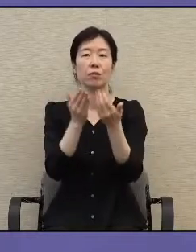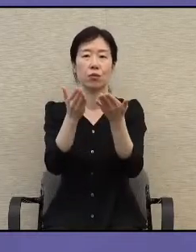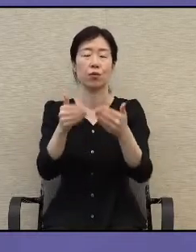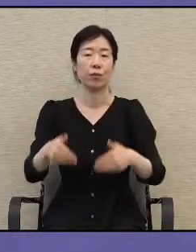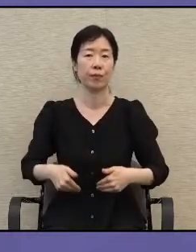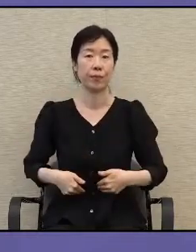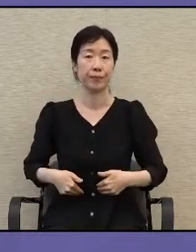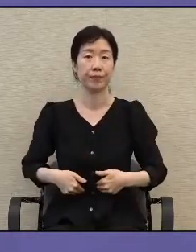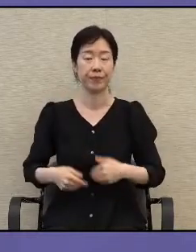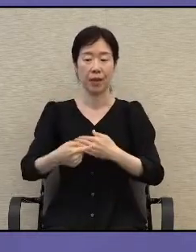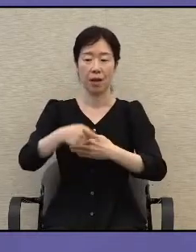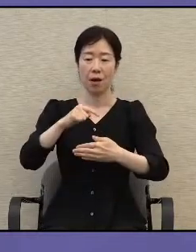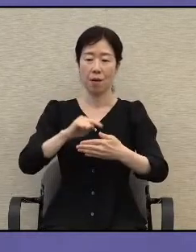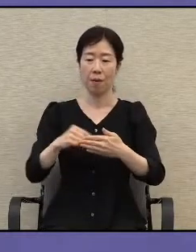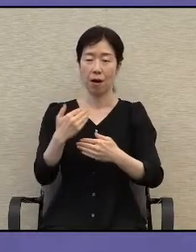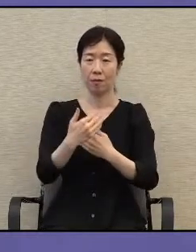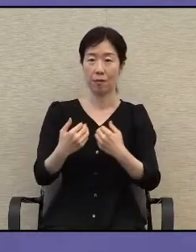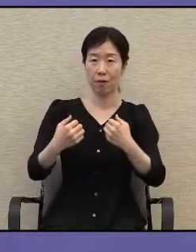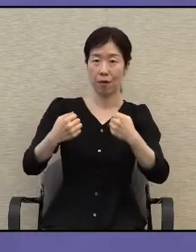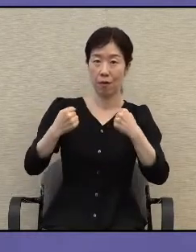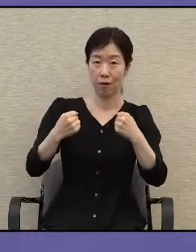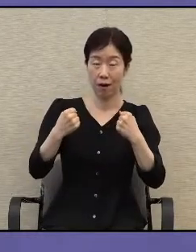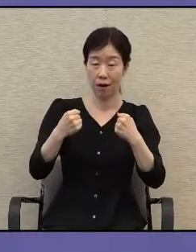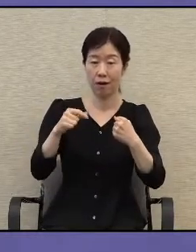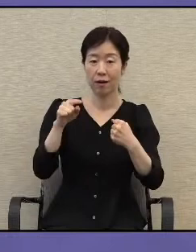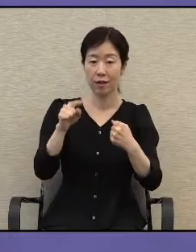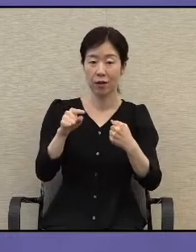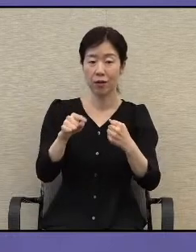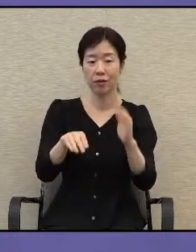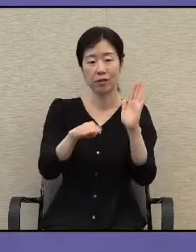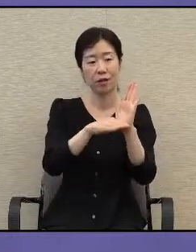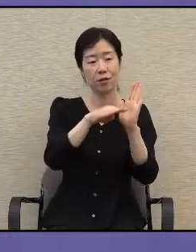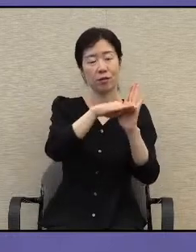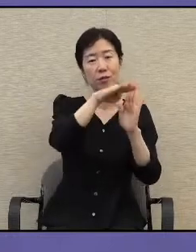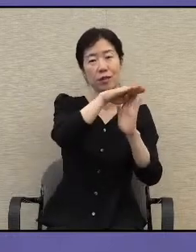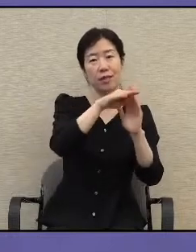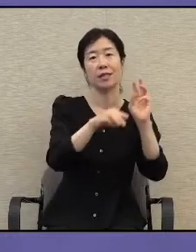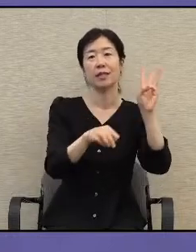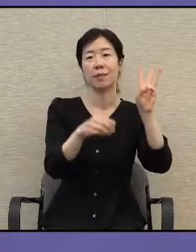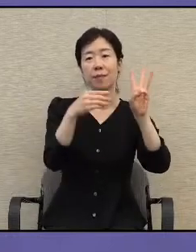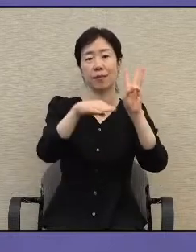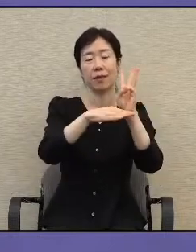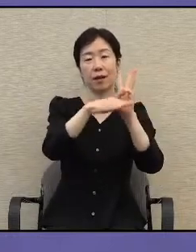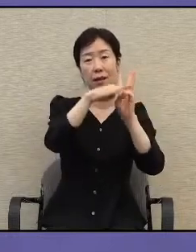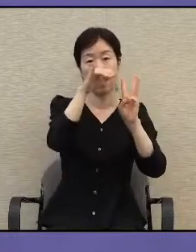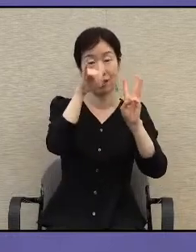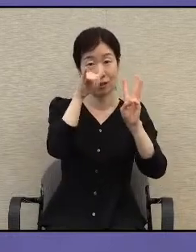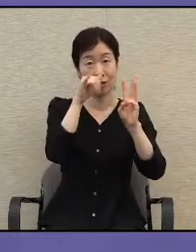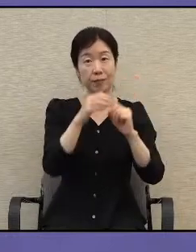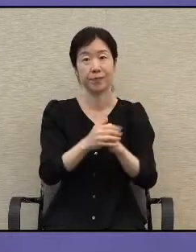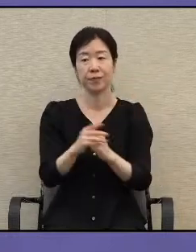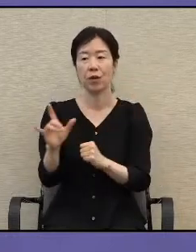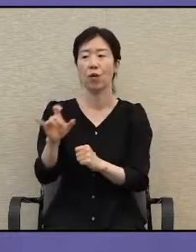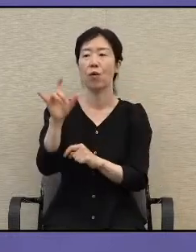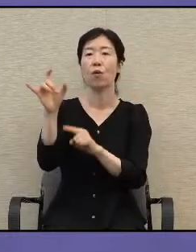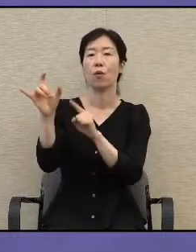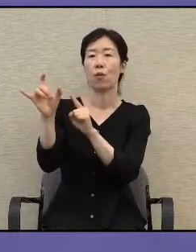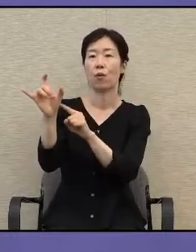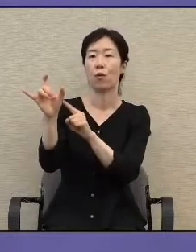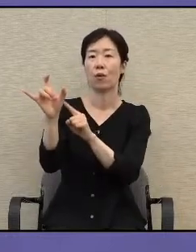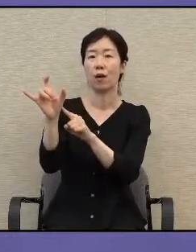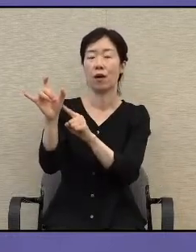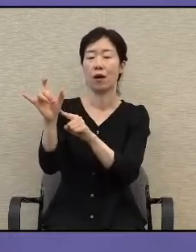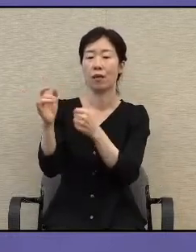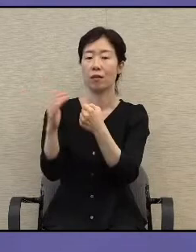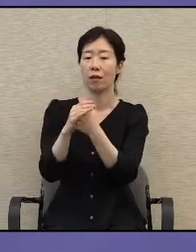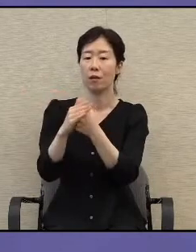그런데 이제 우리가 이제 재난 이후의 개입은 보통 이렇게 3단계 개입 모델을 제시를 합니다. 지금 특히 코로나19 상황은 더욱더 전 국민이